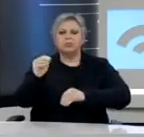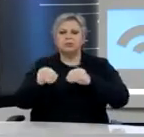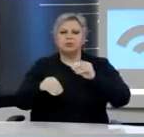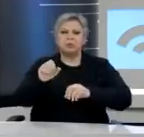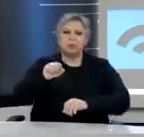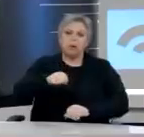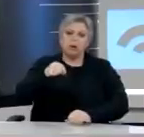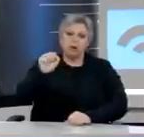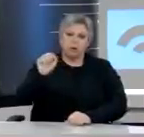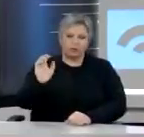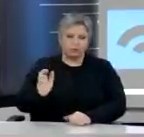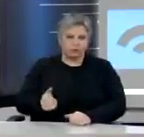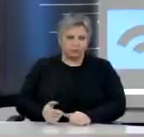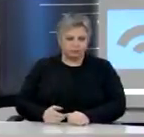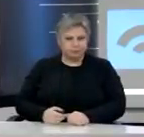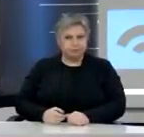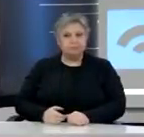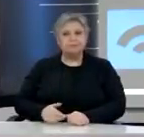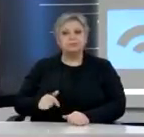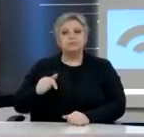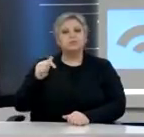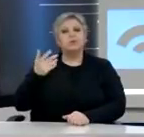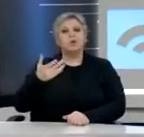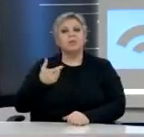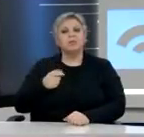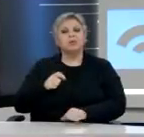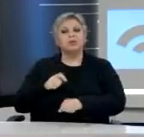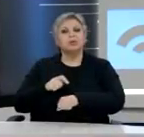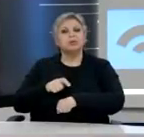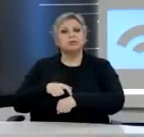Έρχομαι όμως, κυρίες και κύριοι βουλευτές,